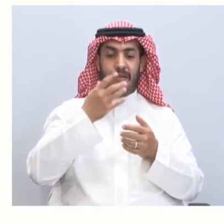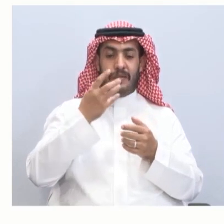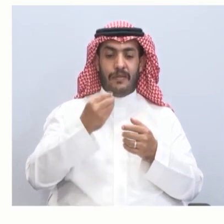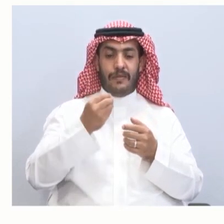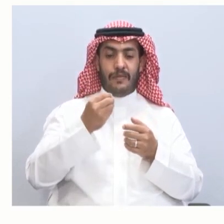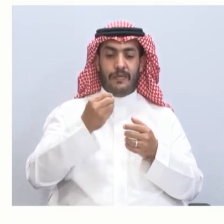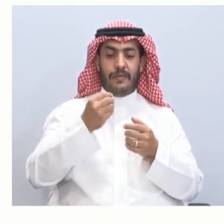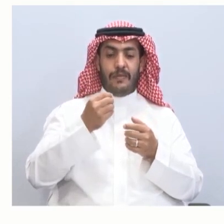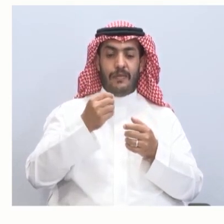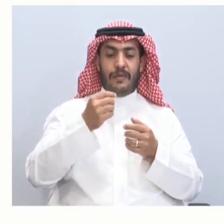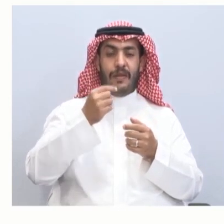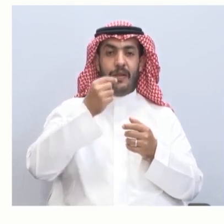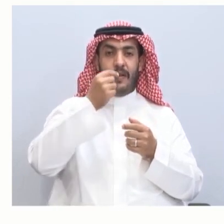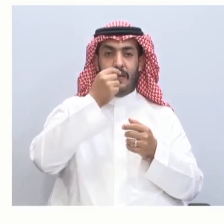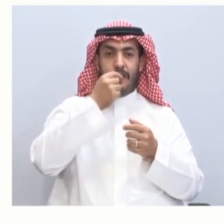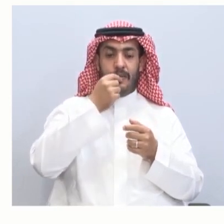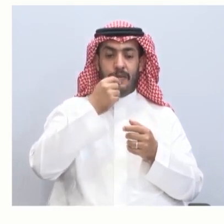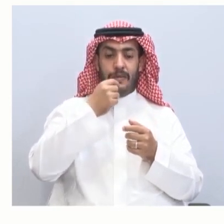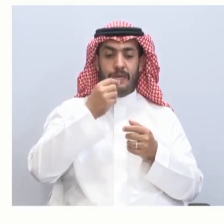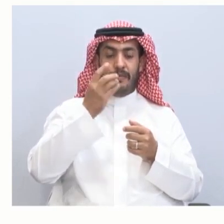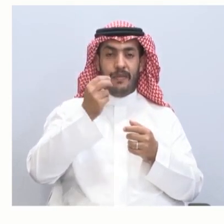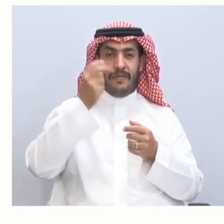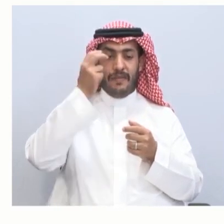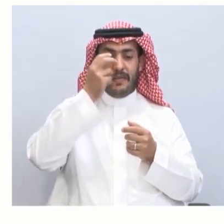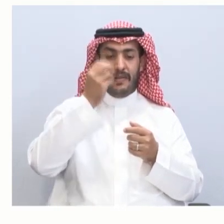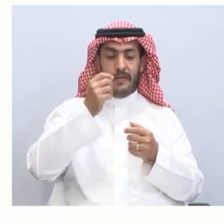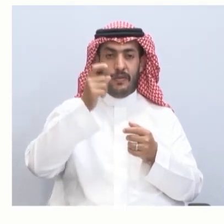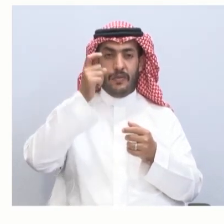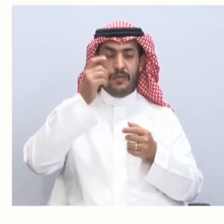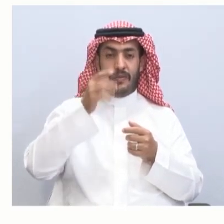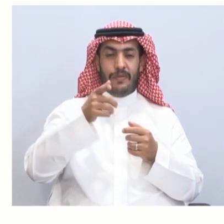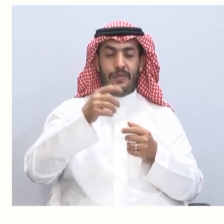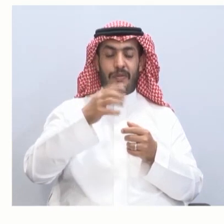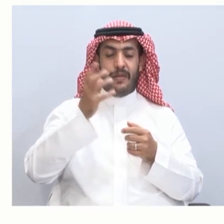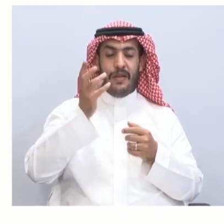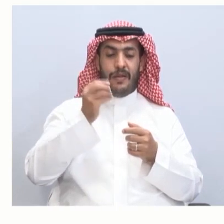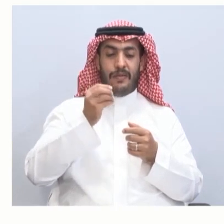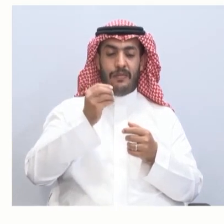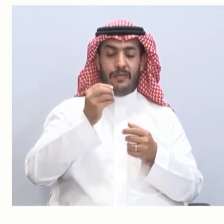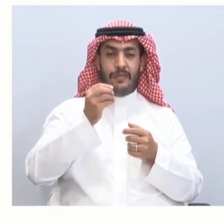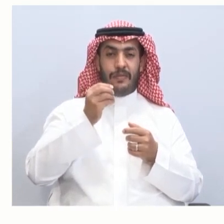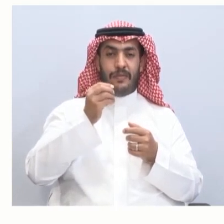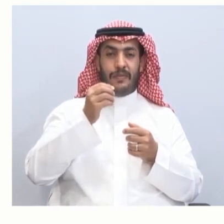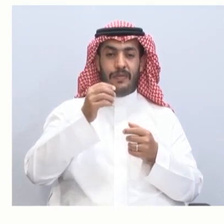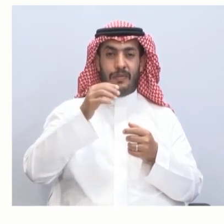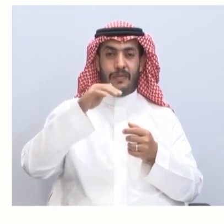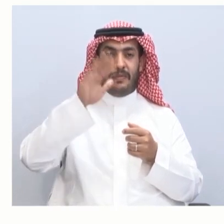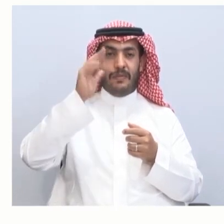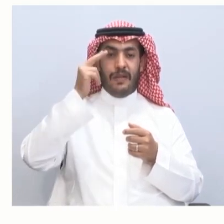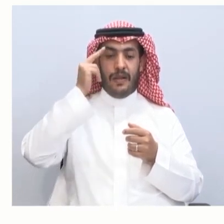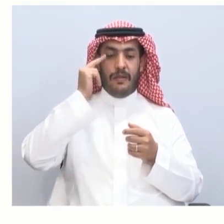الامام عبد الرحمن بن فيصل بن تركي وهو والد الملك